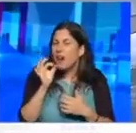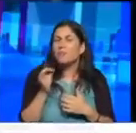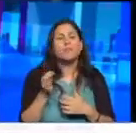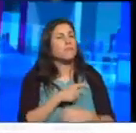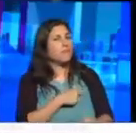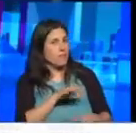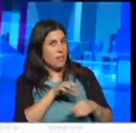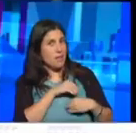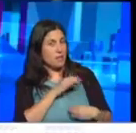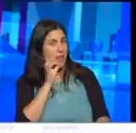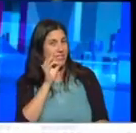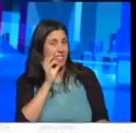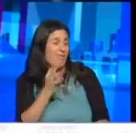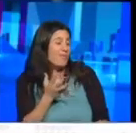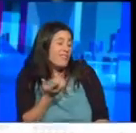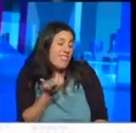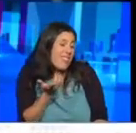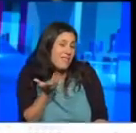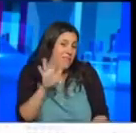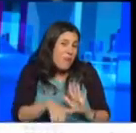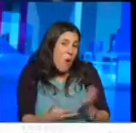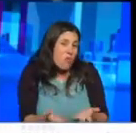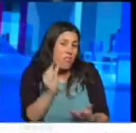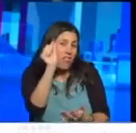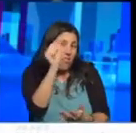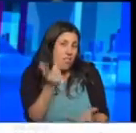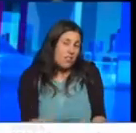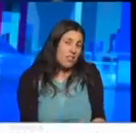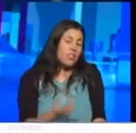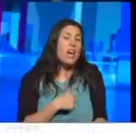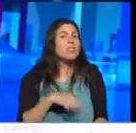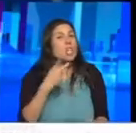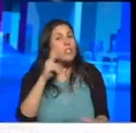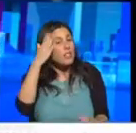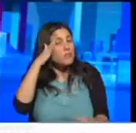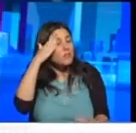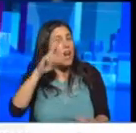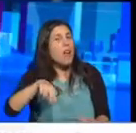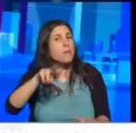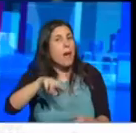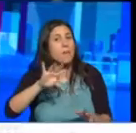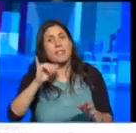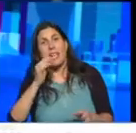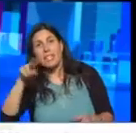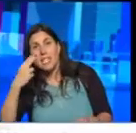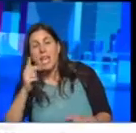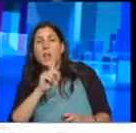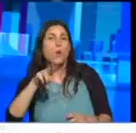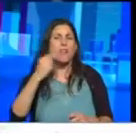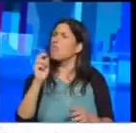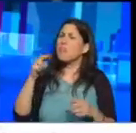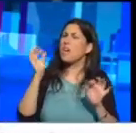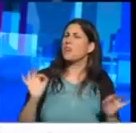הסיגרים, אני מסכימה שדווקא הסיגרים זה פחות, זה שולי יותר. אני דווקא יותר מוטרדת מ-2000, אם כן יהיה או לא יהיה. לא יהיה